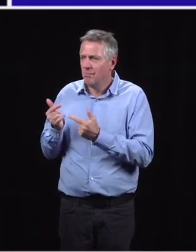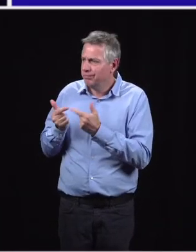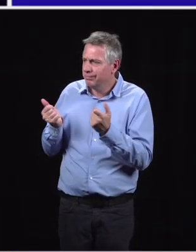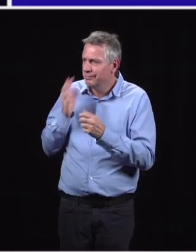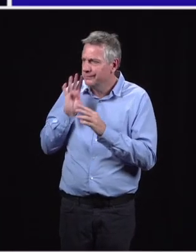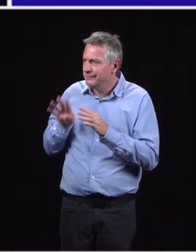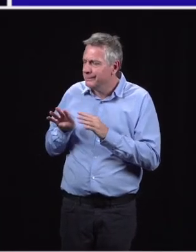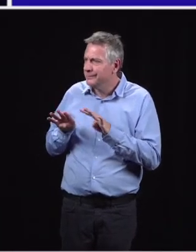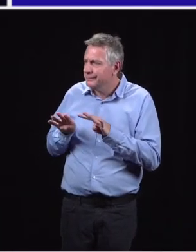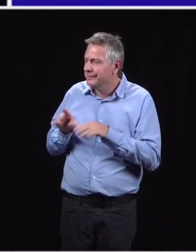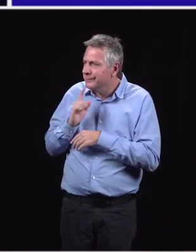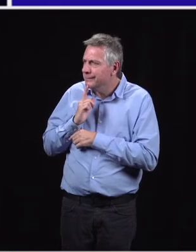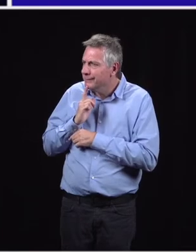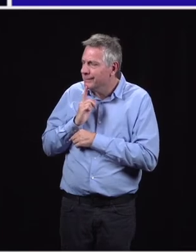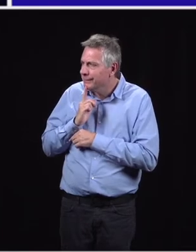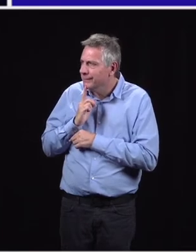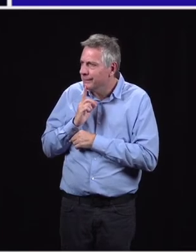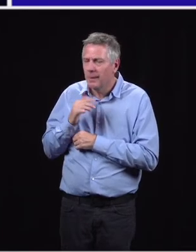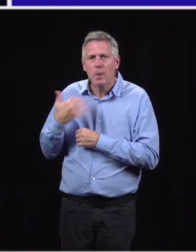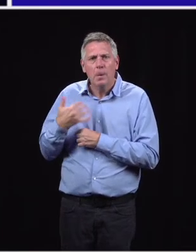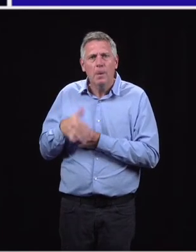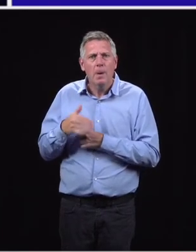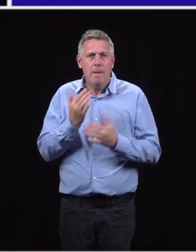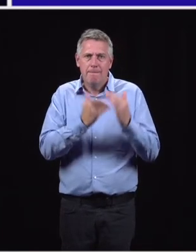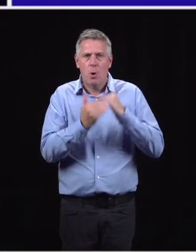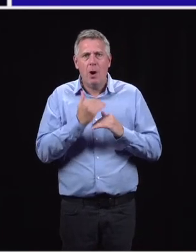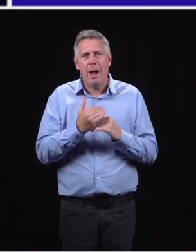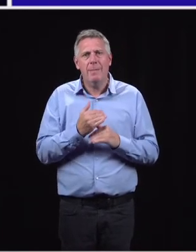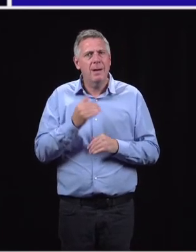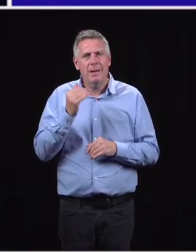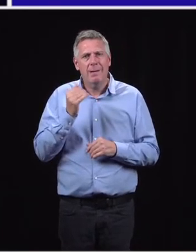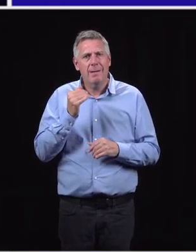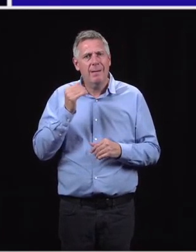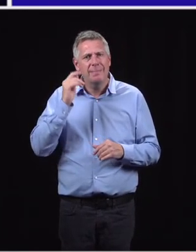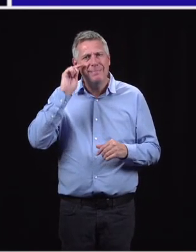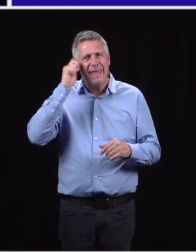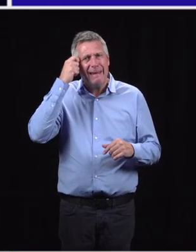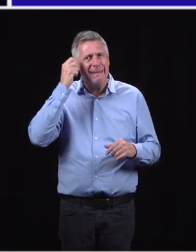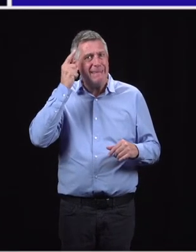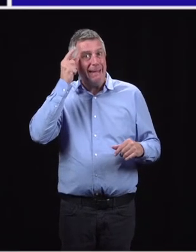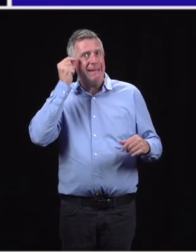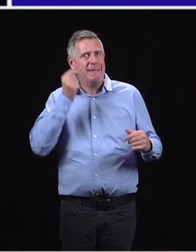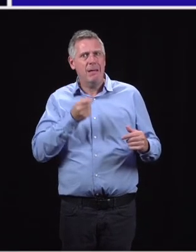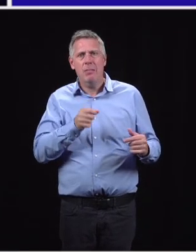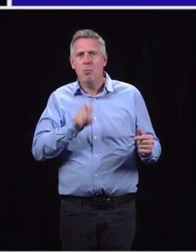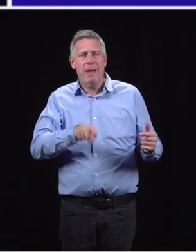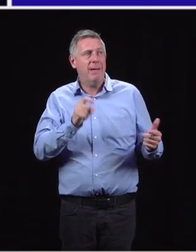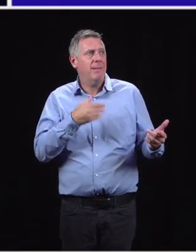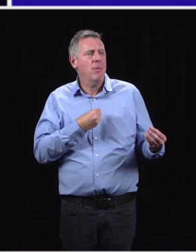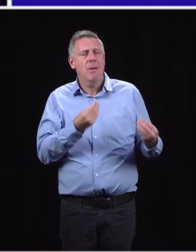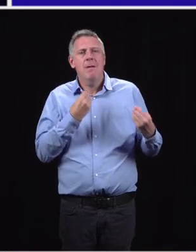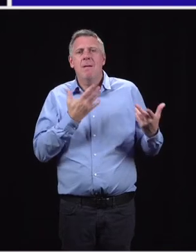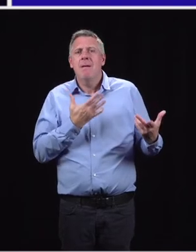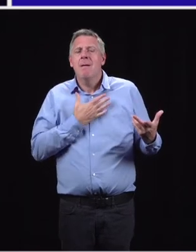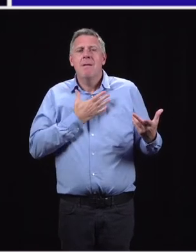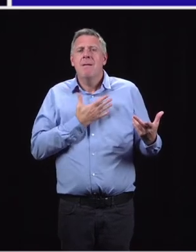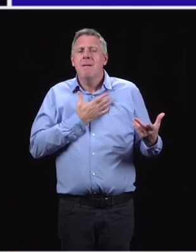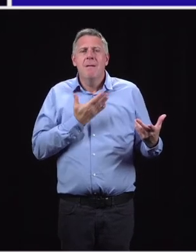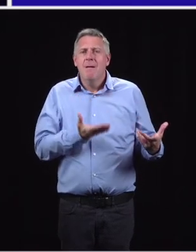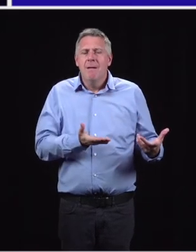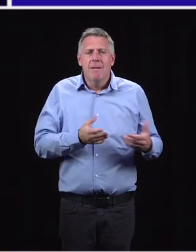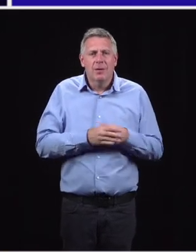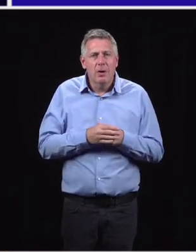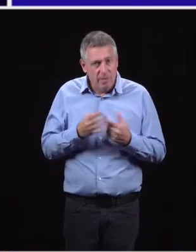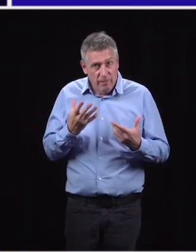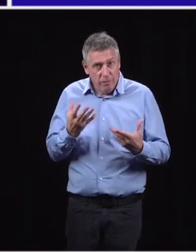des actions de programme comme comme déclic numérique c'est ça qui vous a donné finalement envie d'en être vous aussi